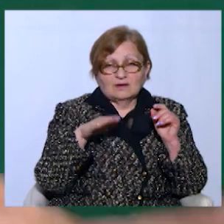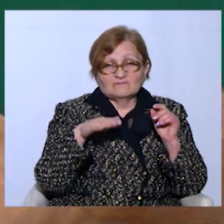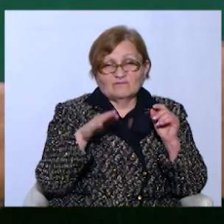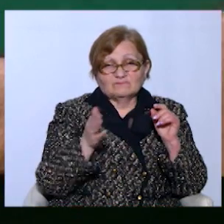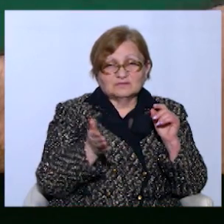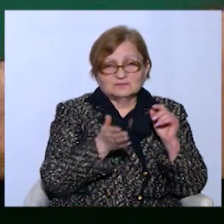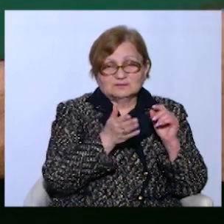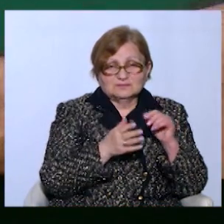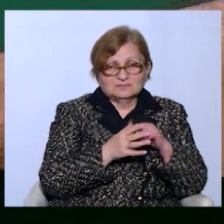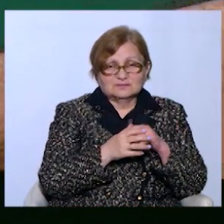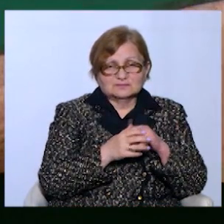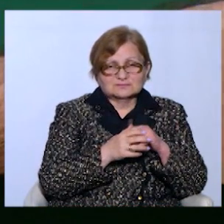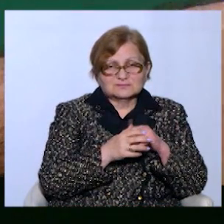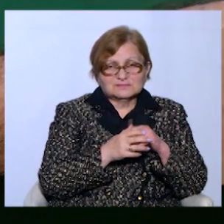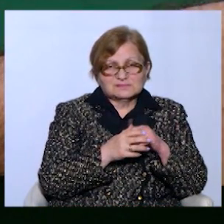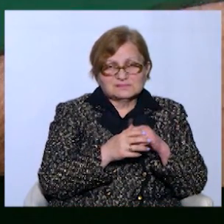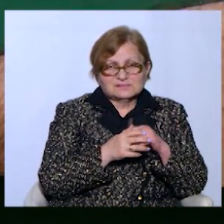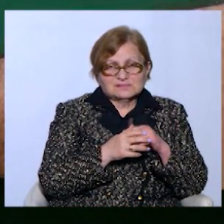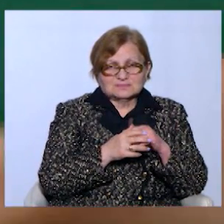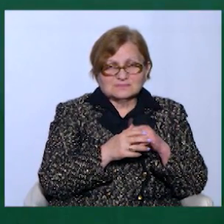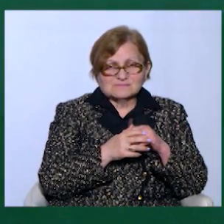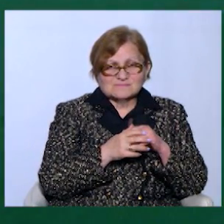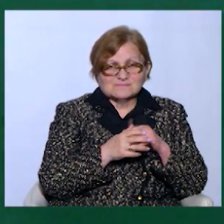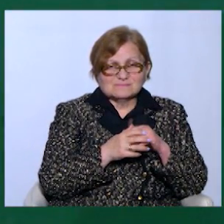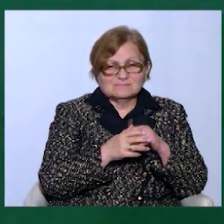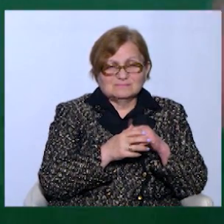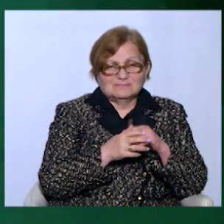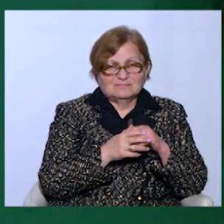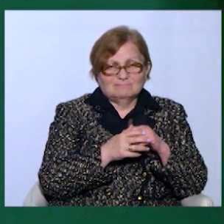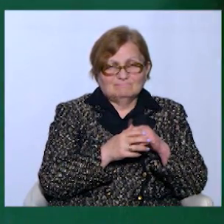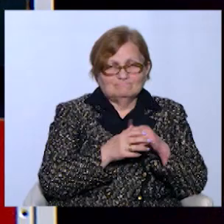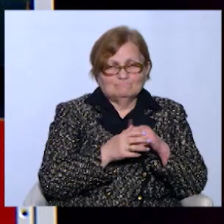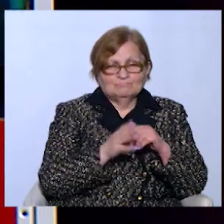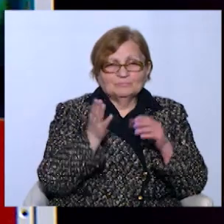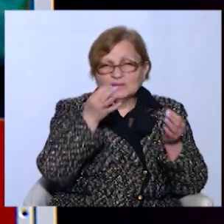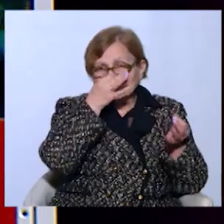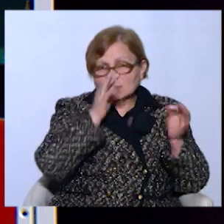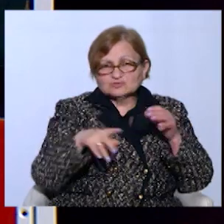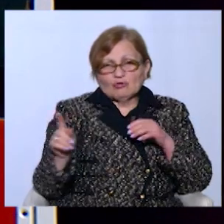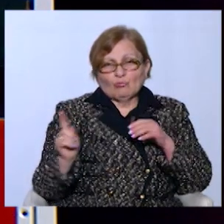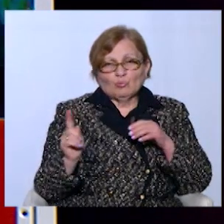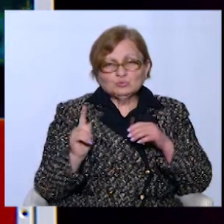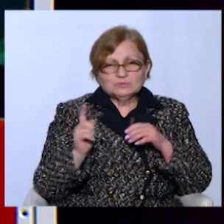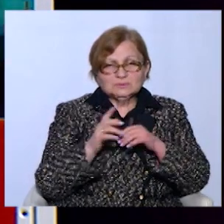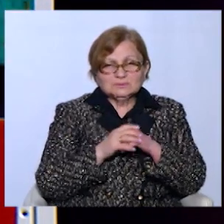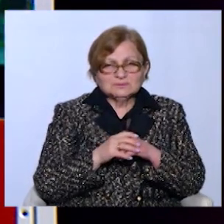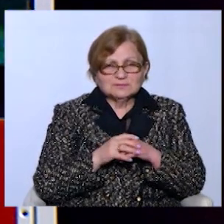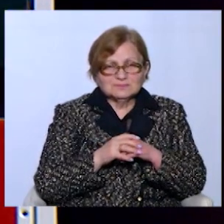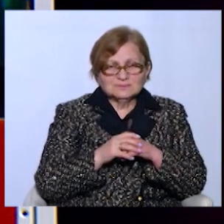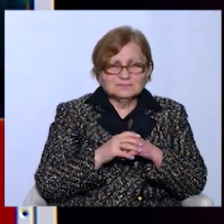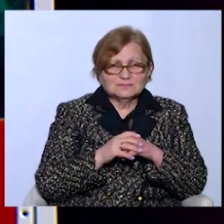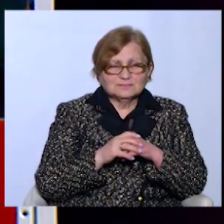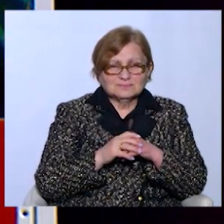შეხედეთ როგორ ვდებთ. აი ასე. დაგვჭა კუდი.